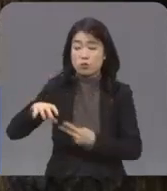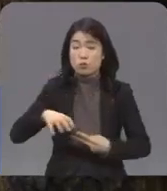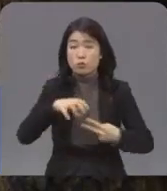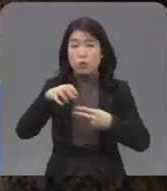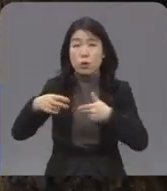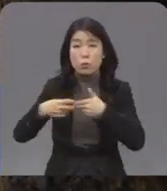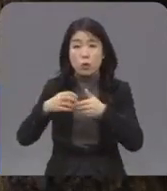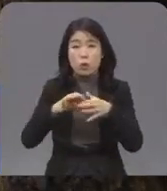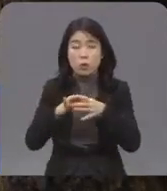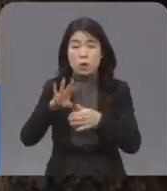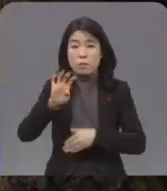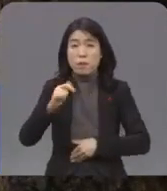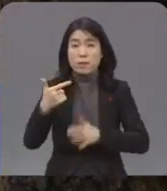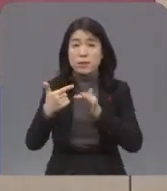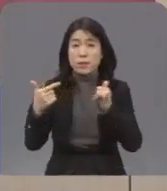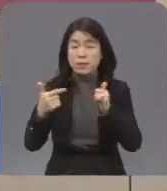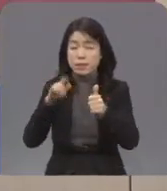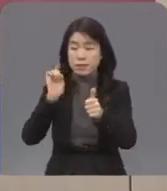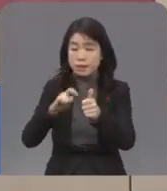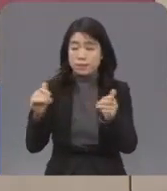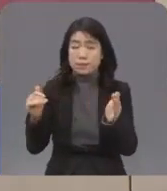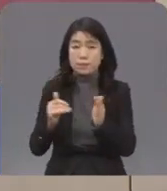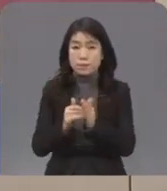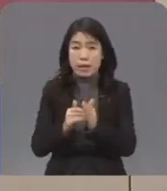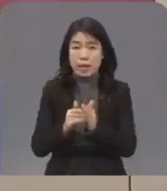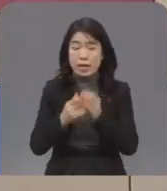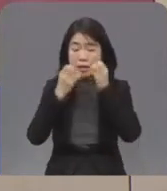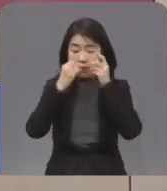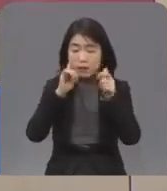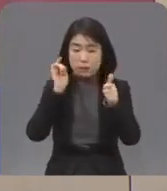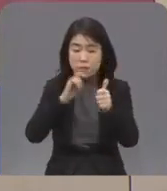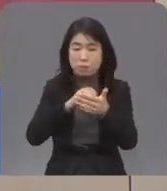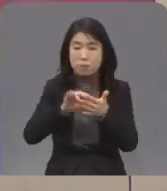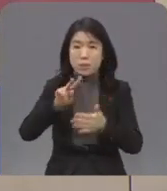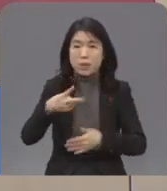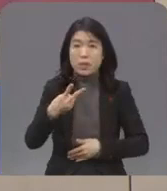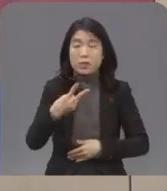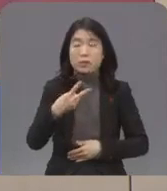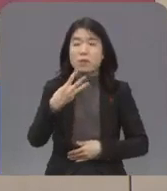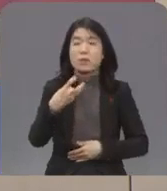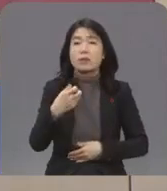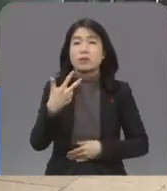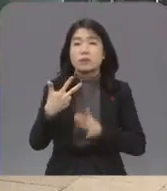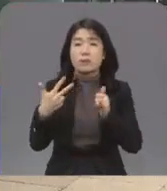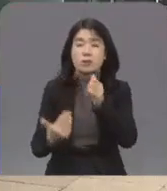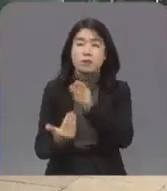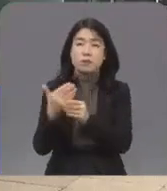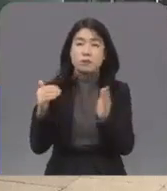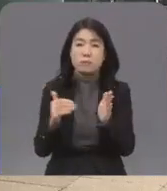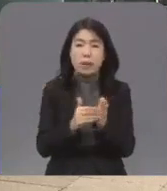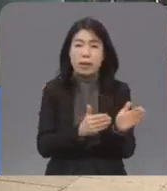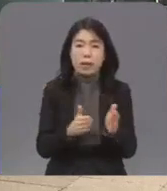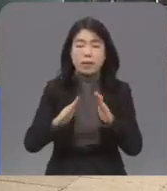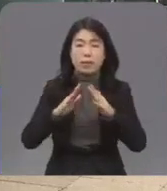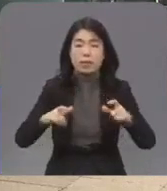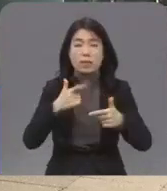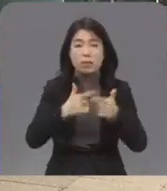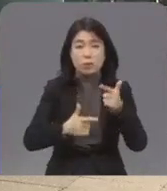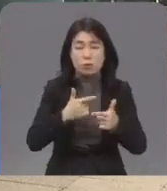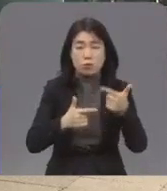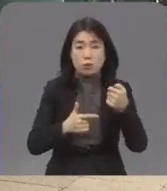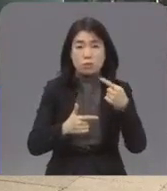요양병원과 관련해서 46명이 확진되는 등 신규 확진자 237명이 나왔습니다. 전남은